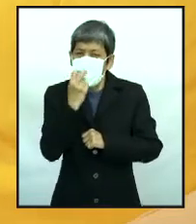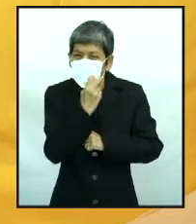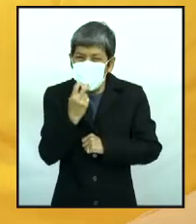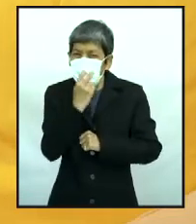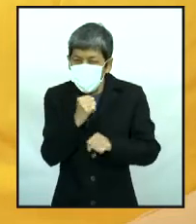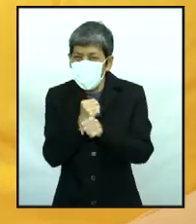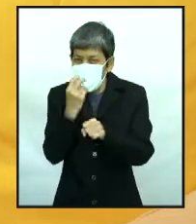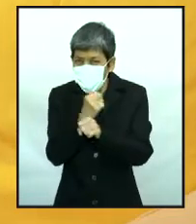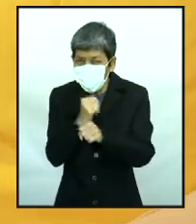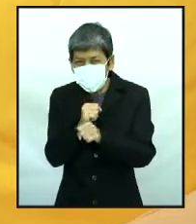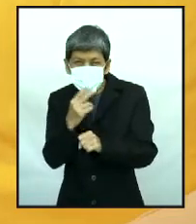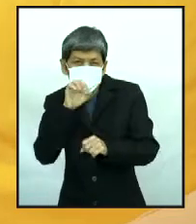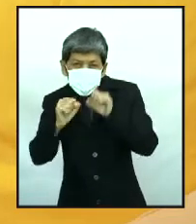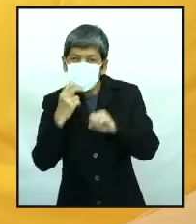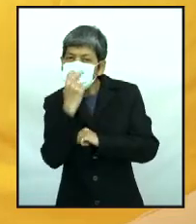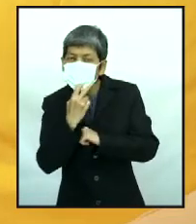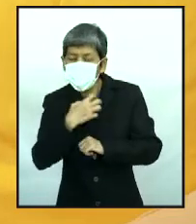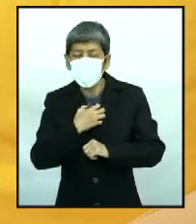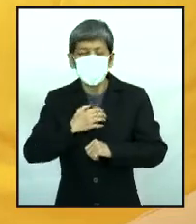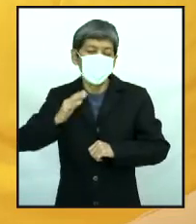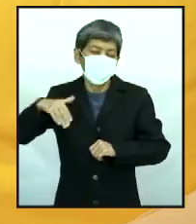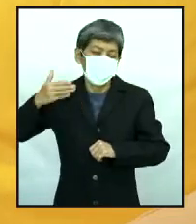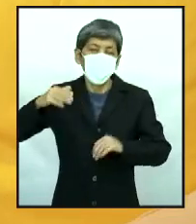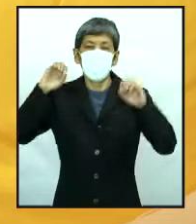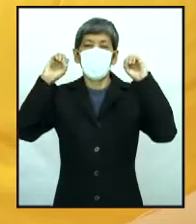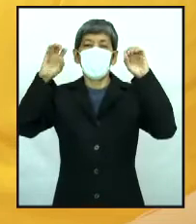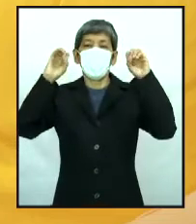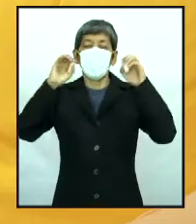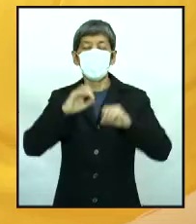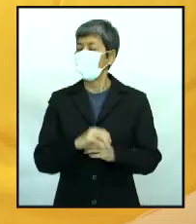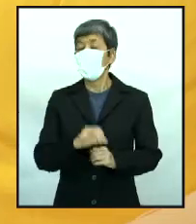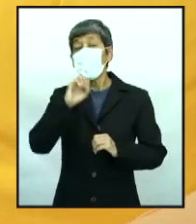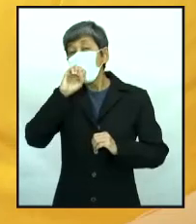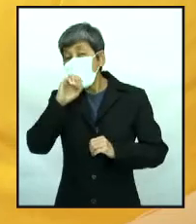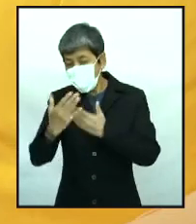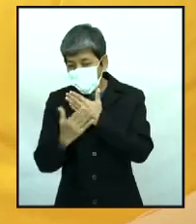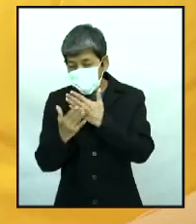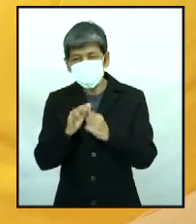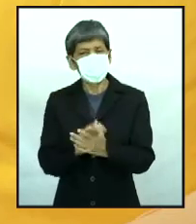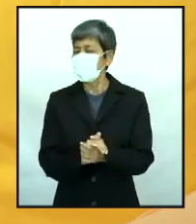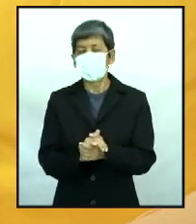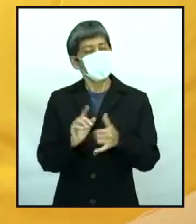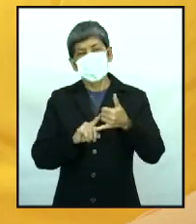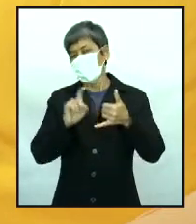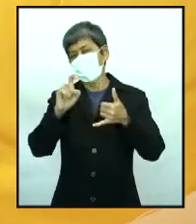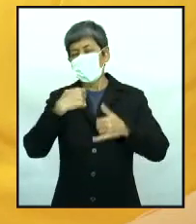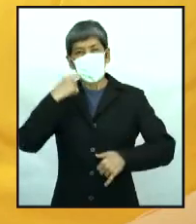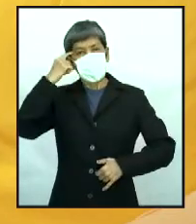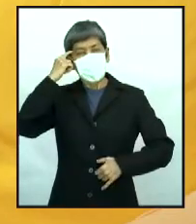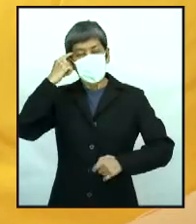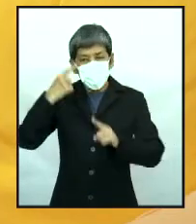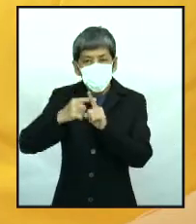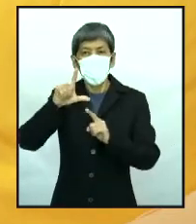ากเพื่อจะสื่อแต่มาถึงจุดหนึ่งครูที่สอนก็บอกว่าเขาชาน่าจะไม่ได้ตอนนั้นเรายังไม่รู้ว่าเขาเป็น